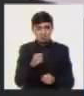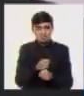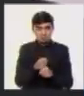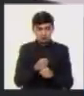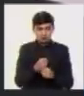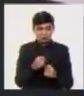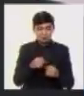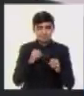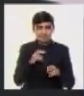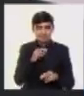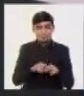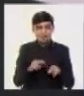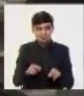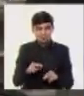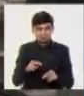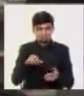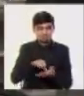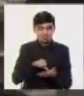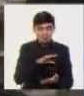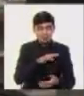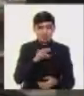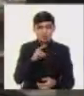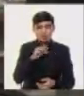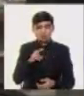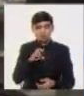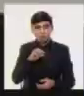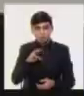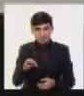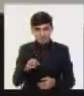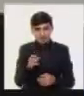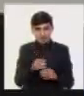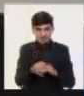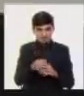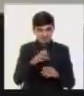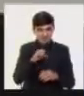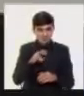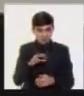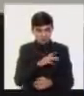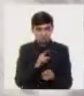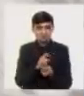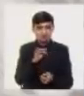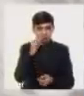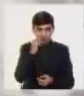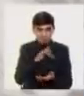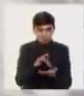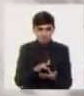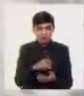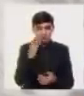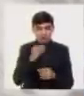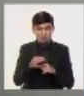работе. Представители партии побывали в селе Коктубе, в Алматинской и Жамбылской областях и в городе Шымкент.